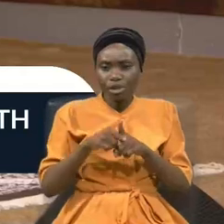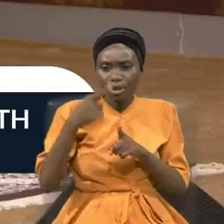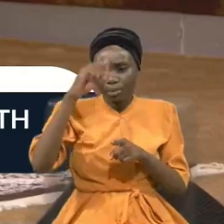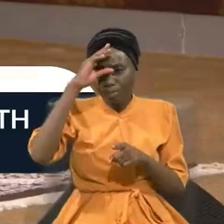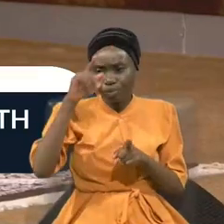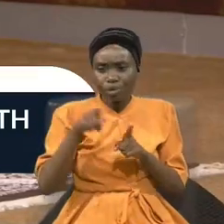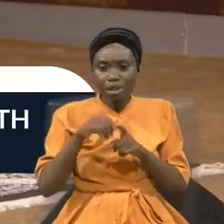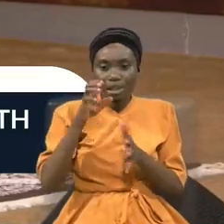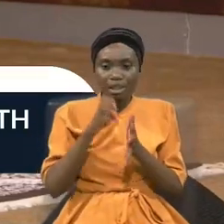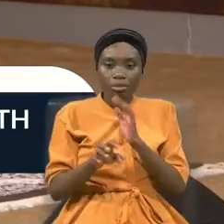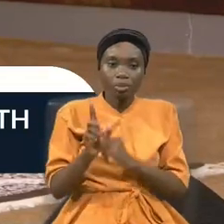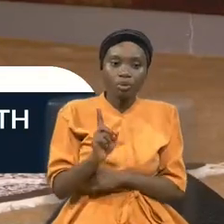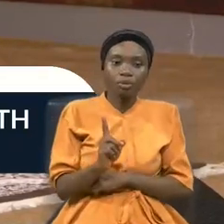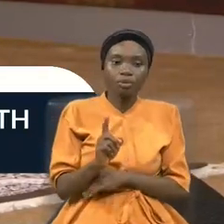voyons.